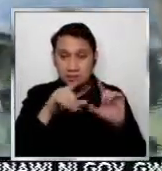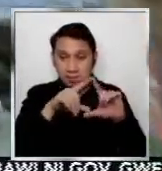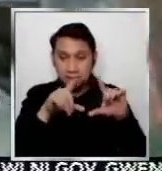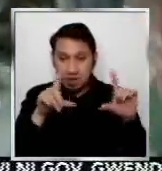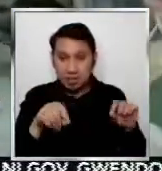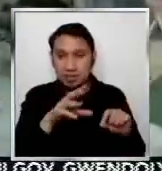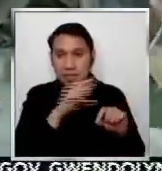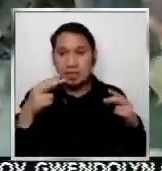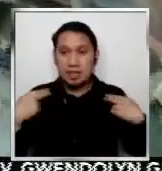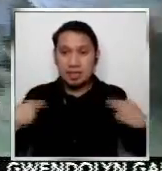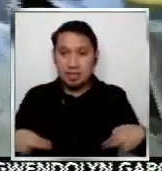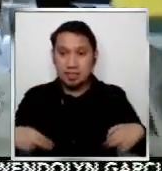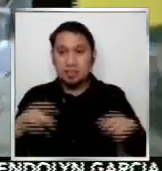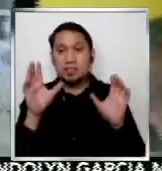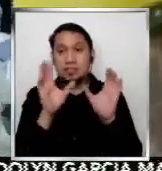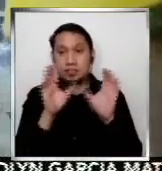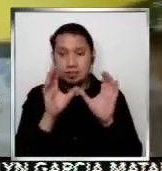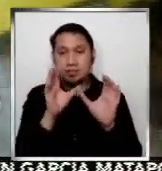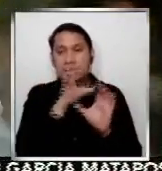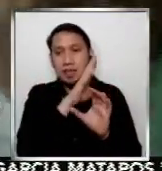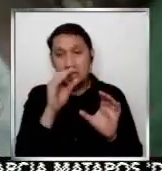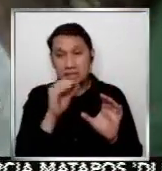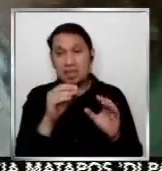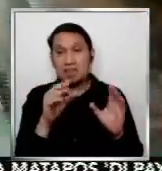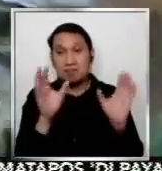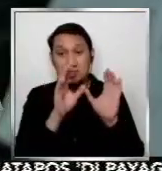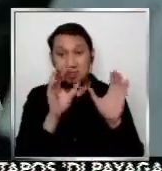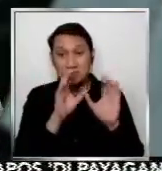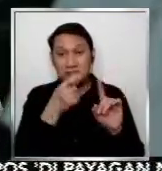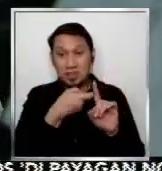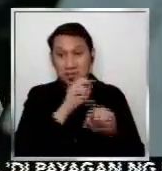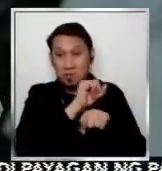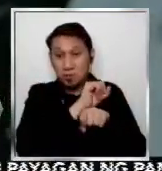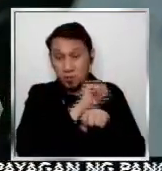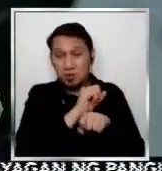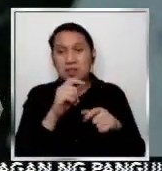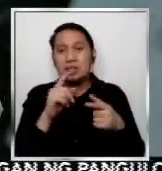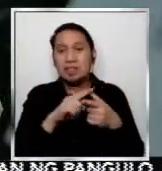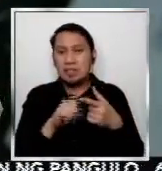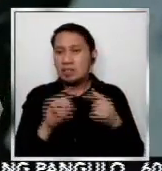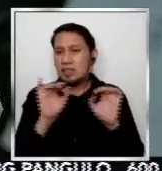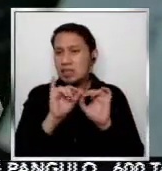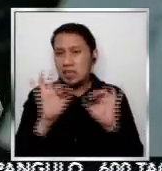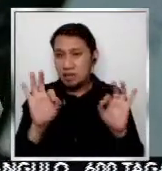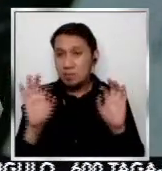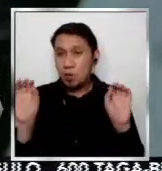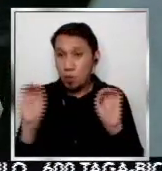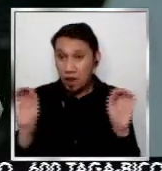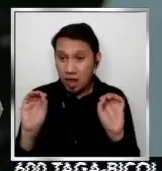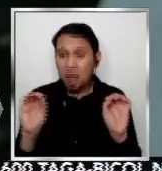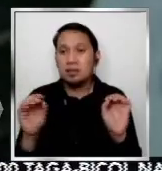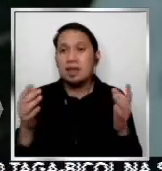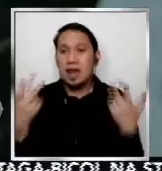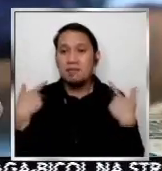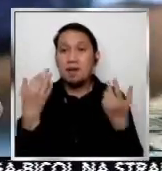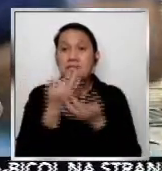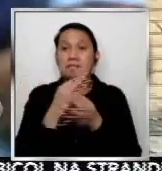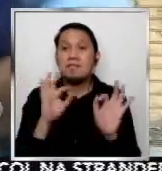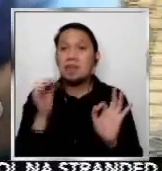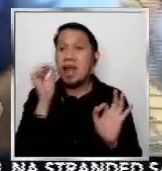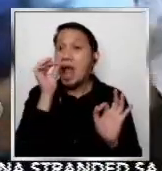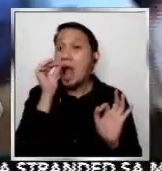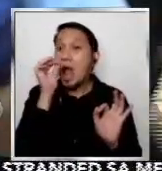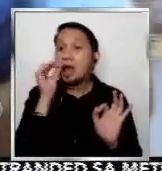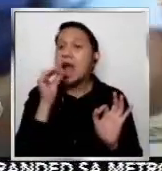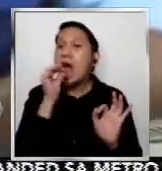kani-kanilang mga pinagtatrabahuhan. Pero kung wala sila ng mga yan, may libreng rapid testing din na ginagawa dito.